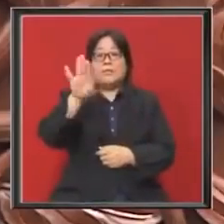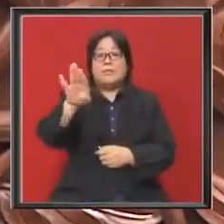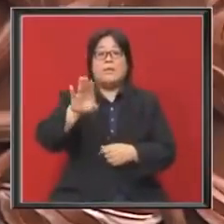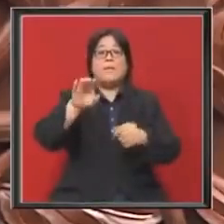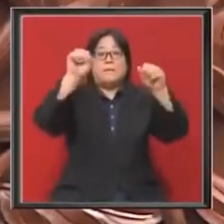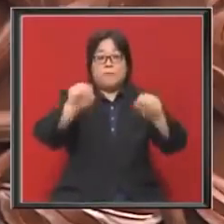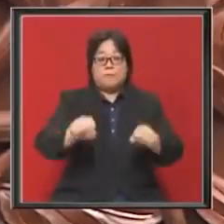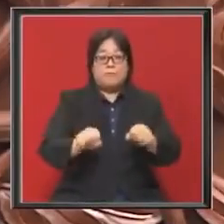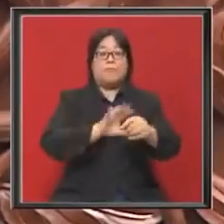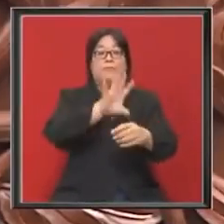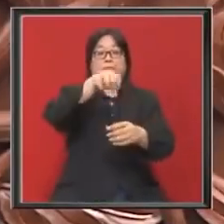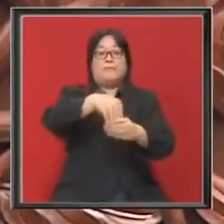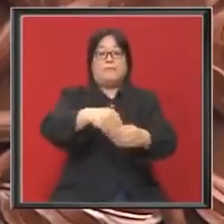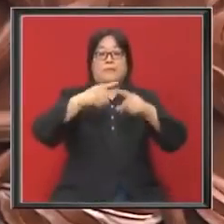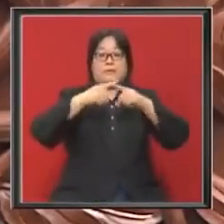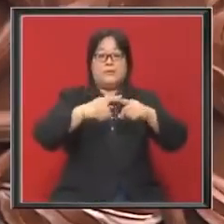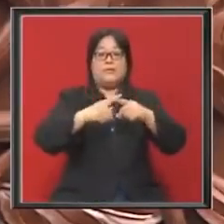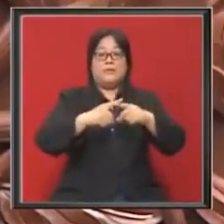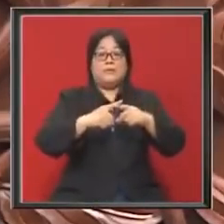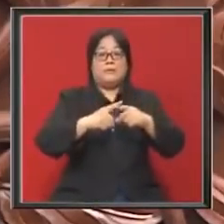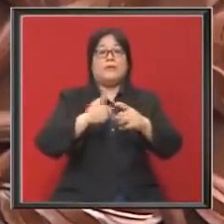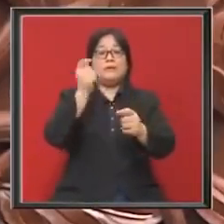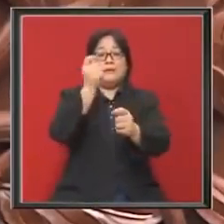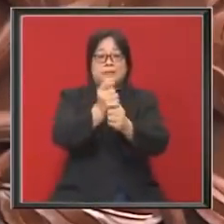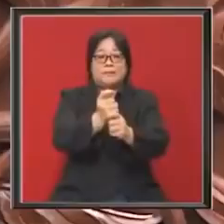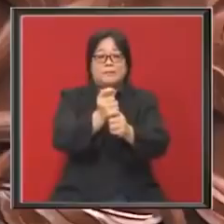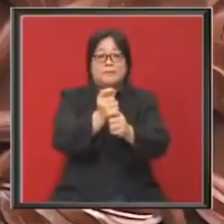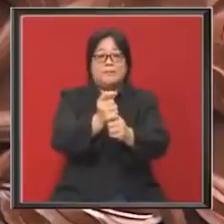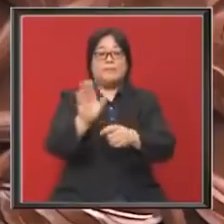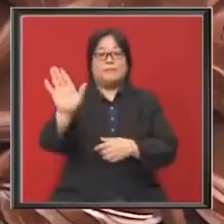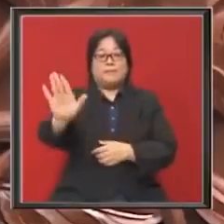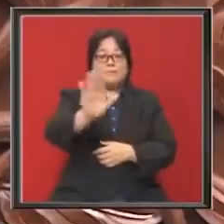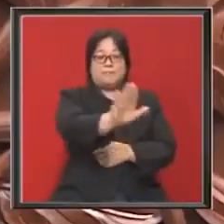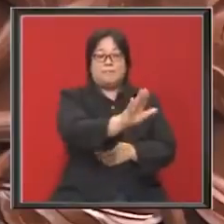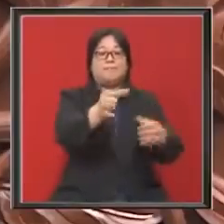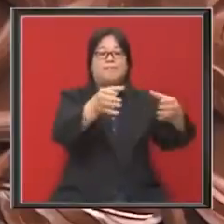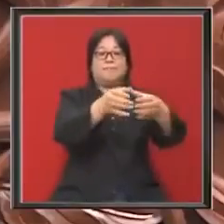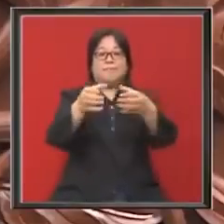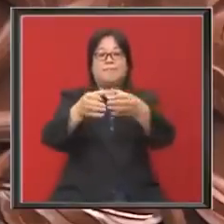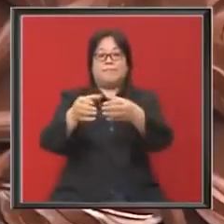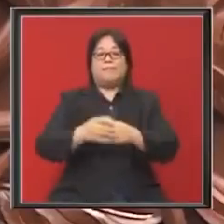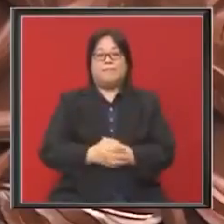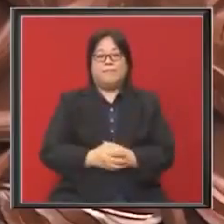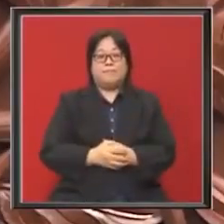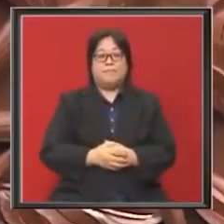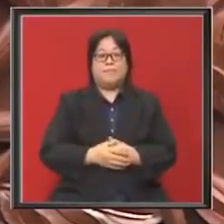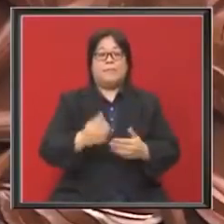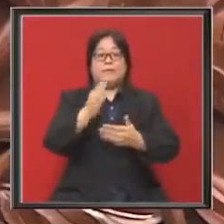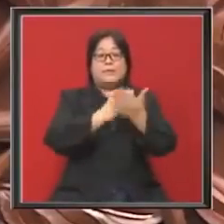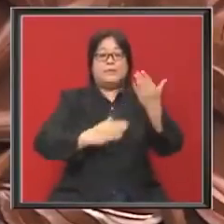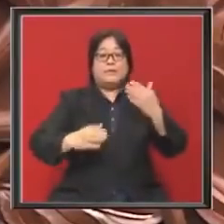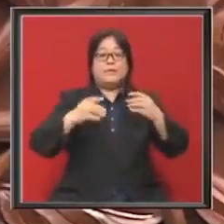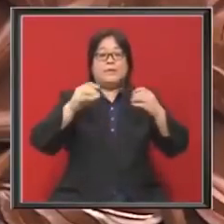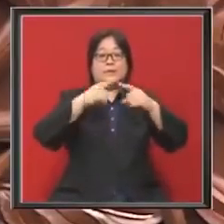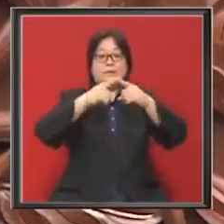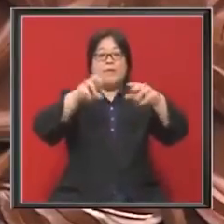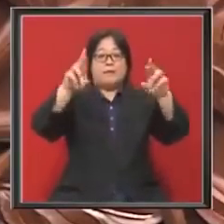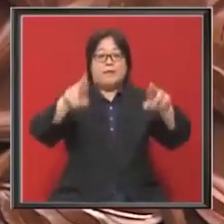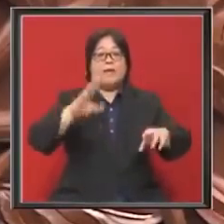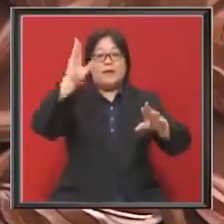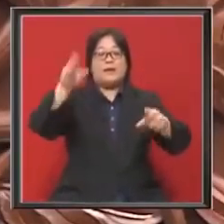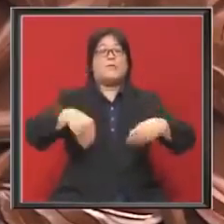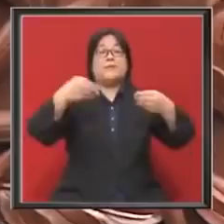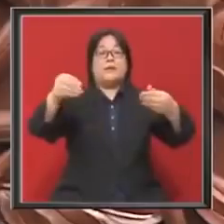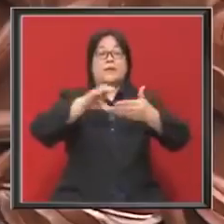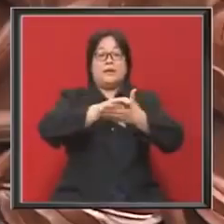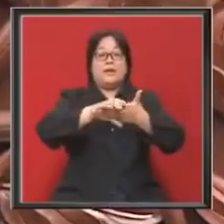berhormat yang boleh berada dalam dewan akan ditetapkan oleh Patih masing-masing sesuai akan memberikan